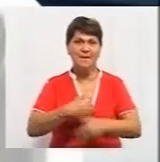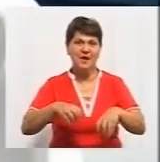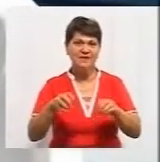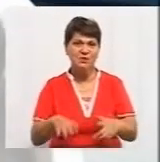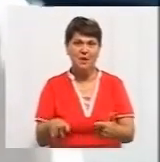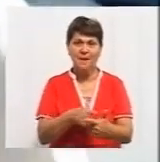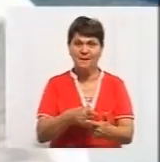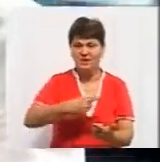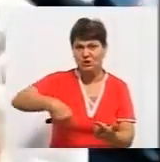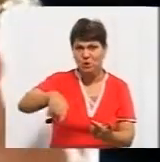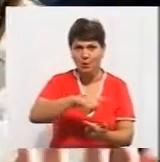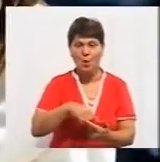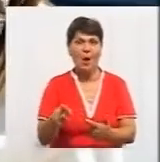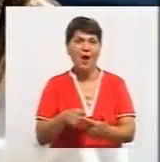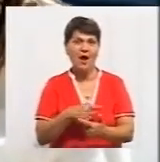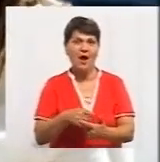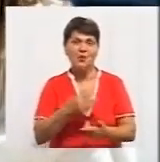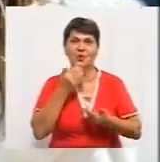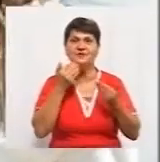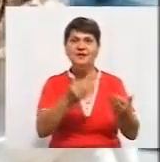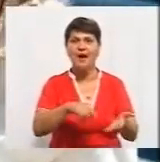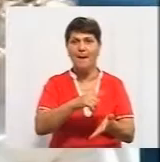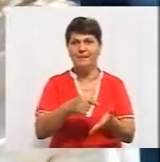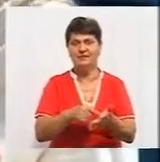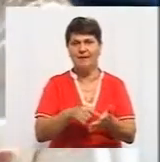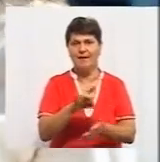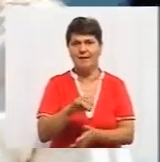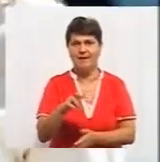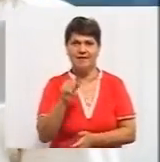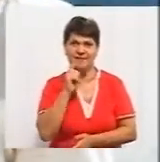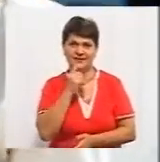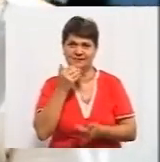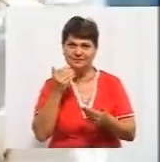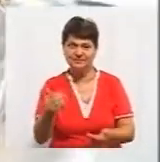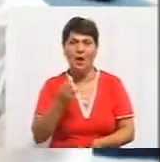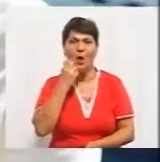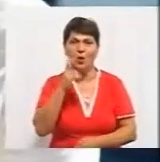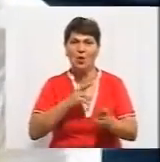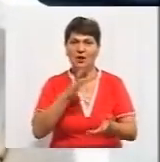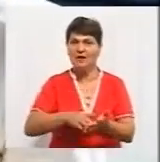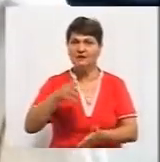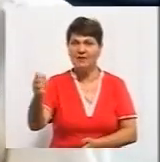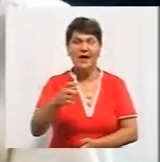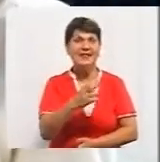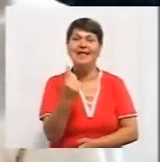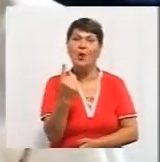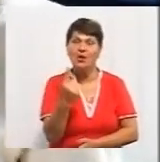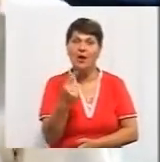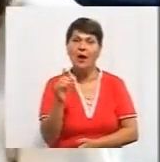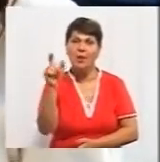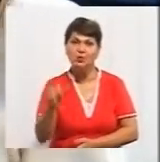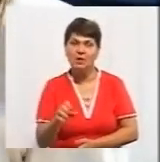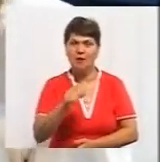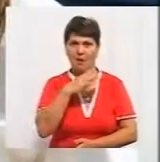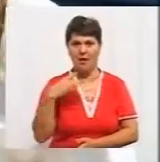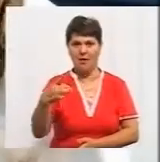між собою, або ми звертаємося до Вінницької міської ради. І коли це звернення робить не одна людина, а цілий мікрорайон,